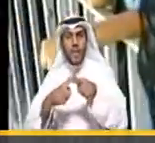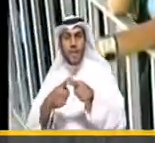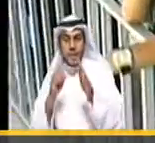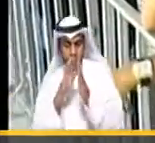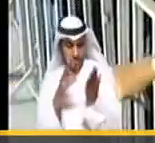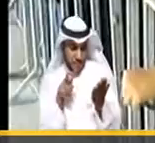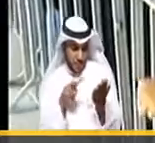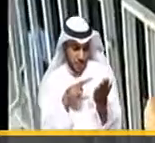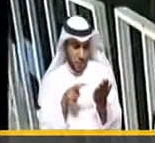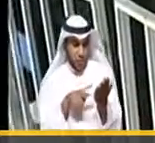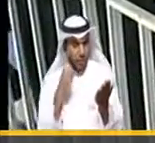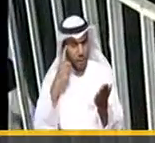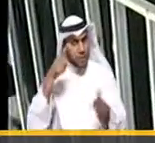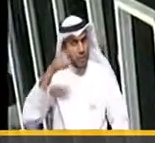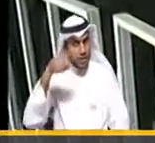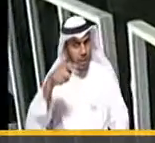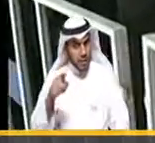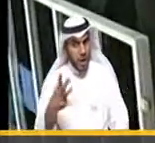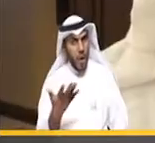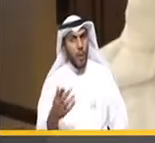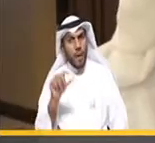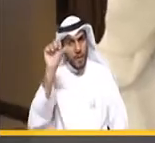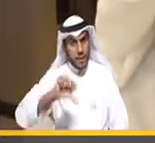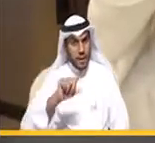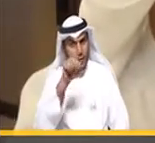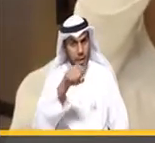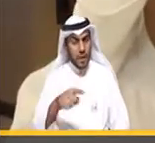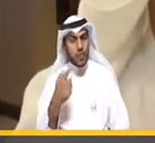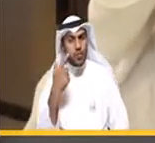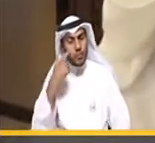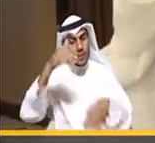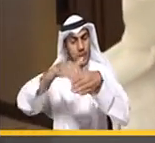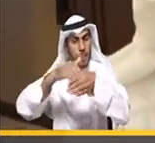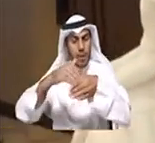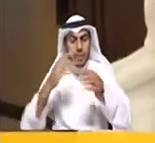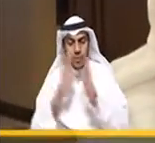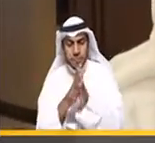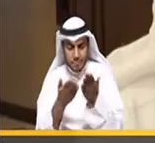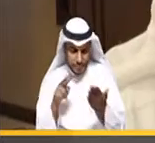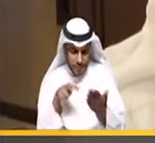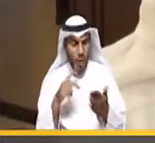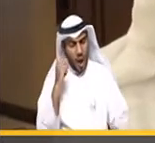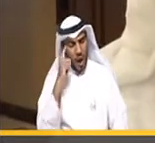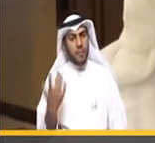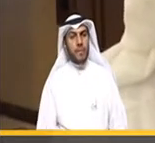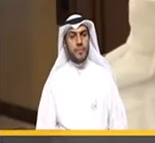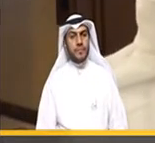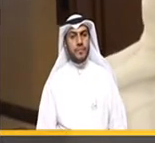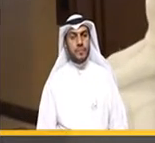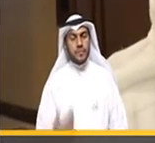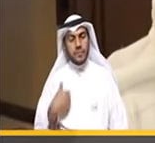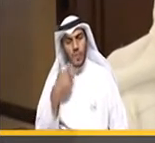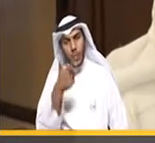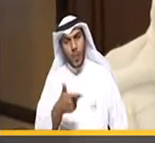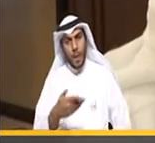اعتماد الأصوات الصحيحة واستبعاد الملغاة. لا شك ان للمرأة دور كبير في في في بناء المجتمع، يعني احنا لا نستطيع ان